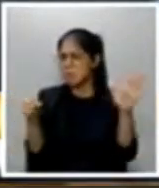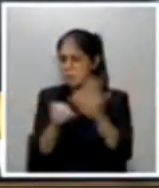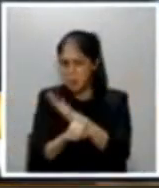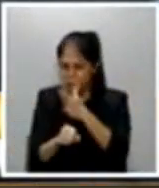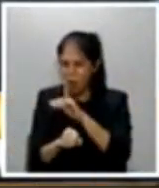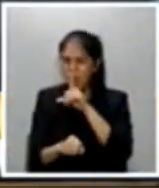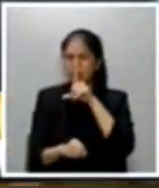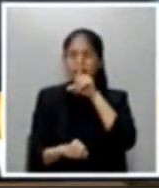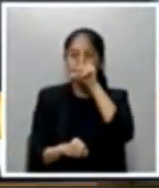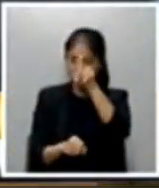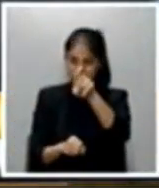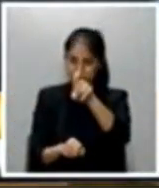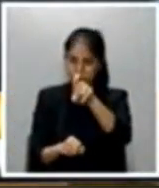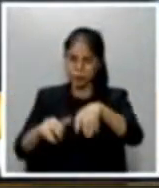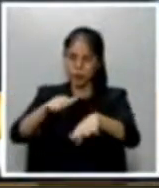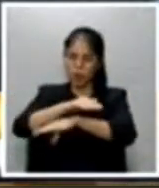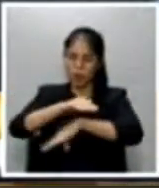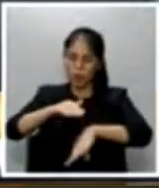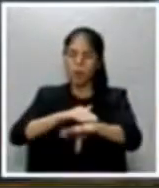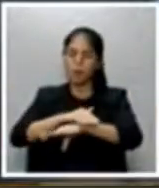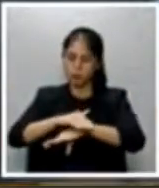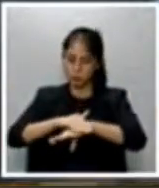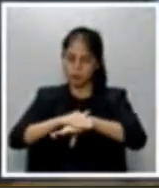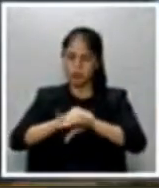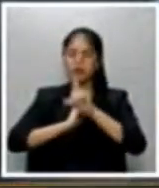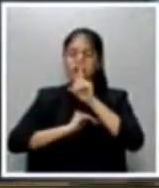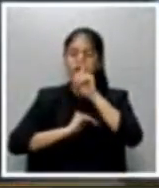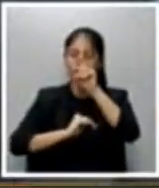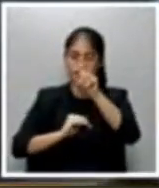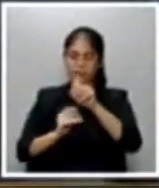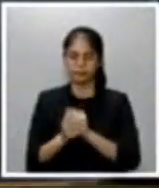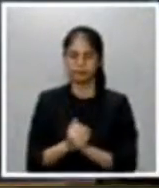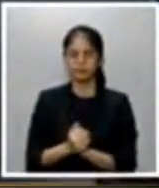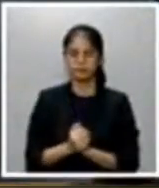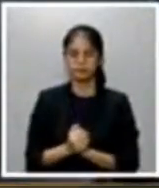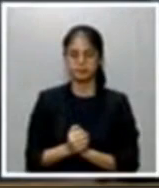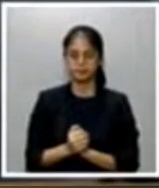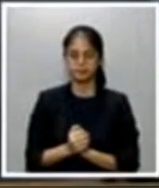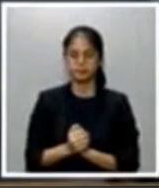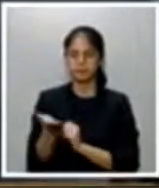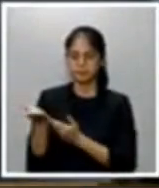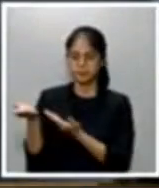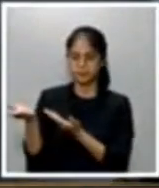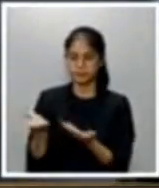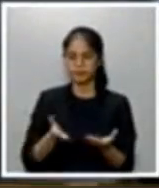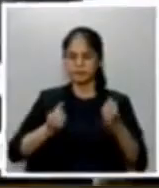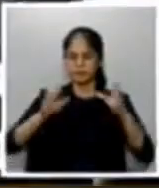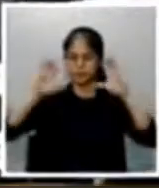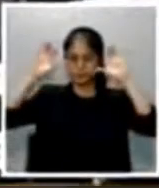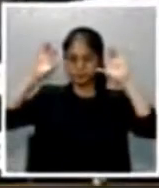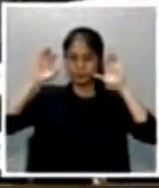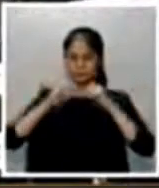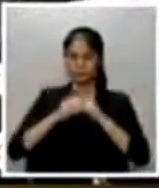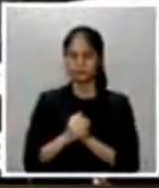ขออนุญาตสอบถามเป็นข้อมูลเบื้องต้นก่อนครับ ขอเชิญท่านรัฐมนตรีครับ